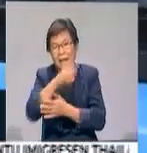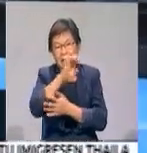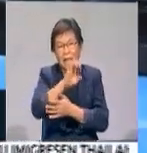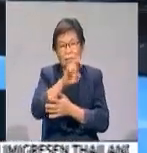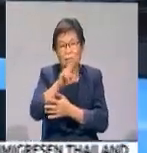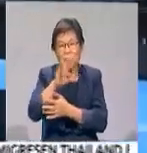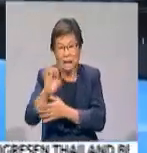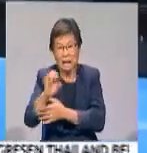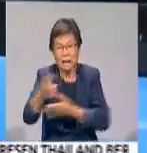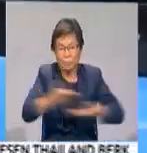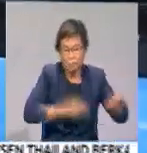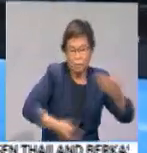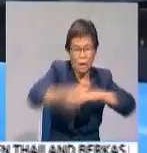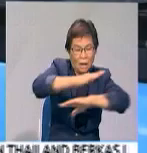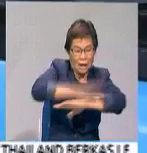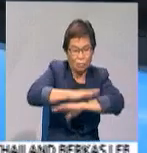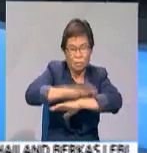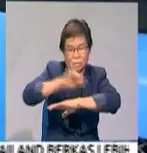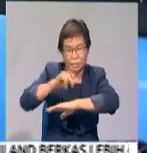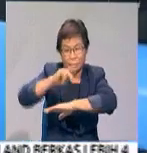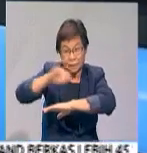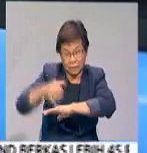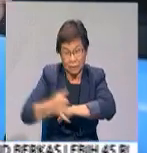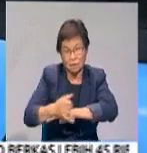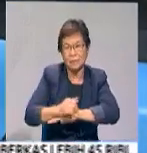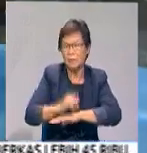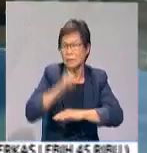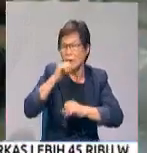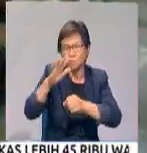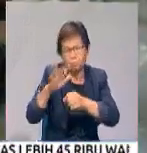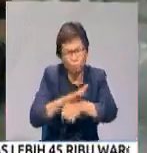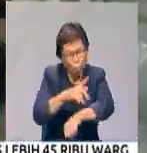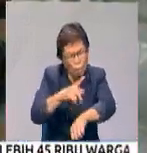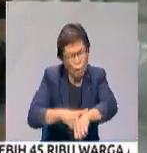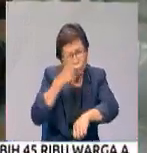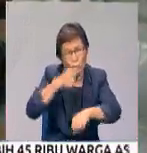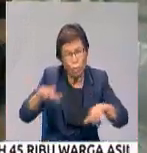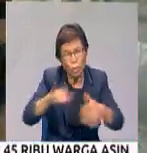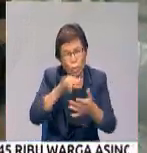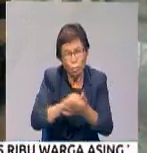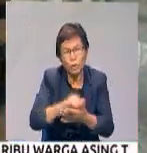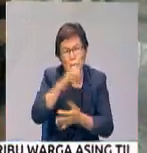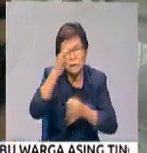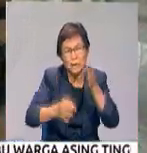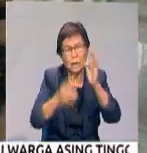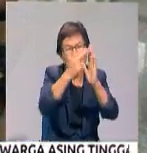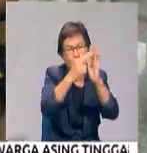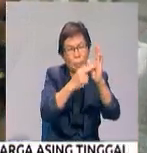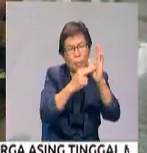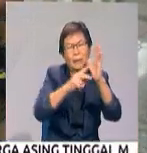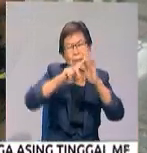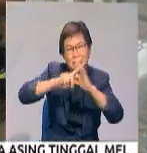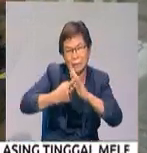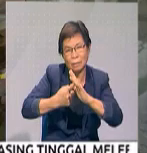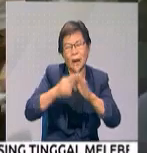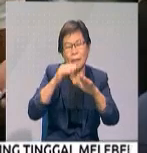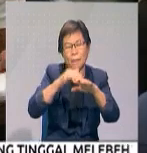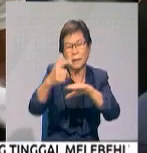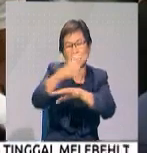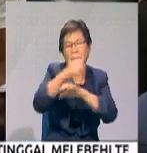dengan berurusan di kaunter JPJ. Mereka mendakwa tidak cukup masa untuk berbuat demikian jika peraturan dikuatkuasakan Sabtu